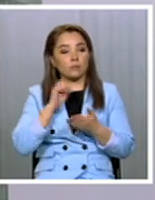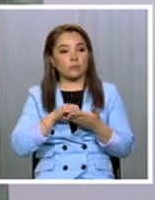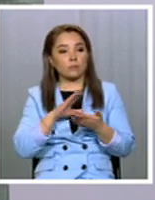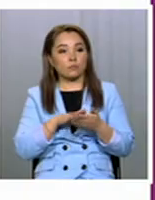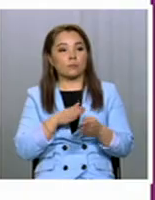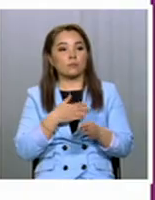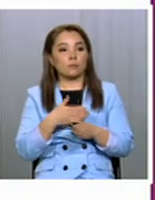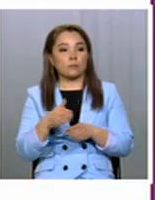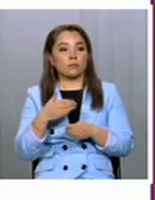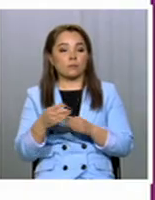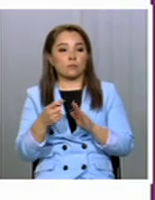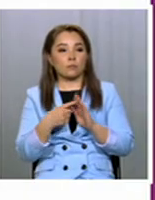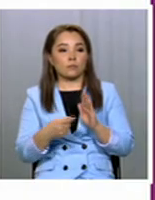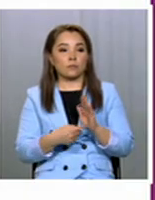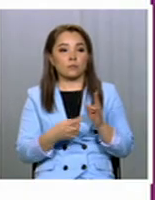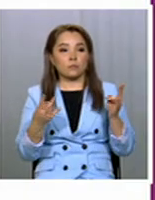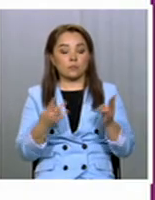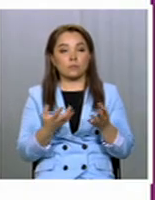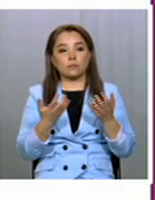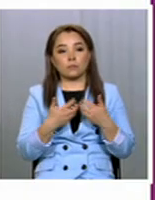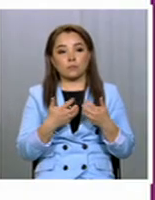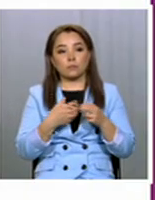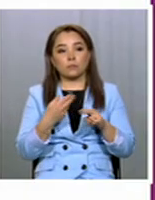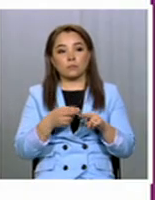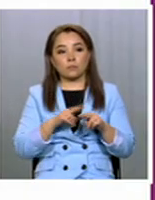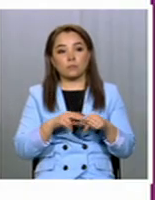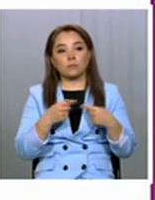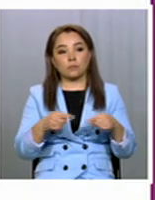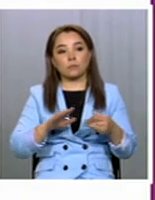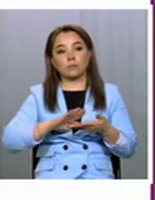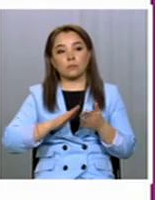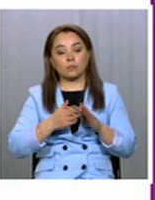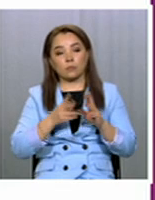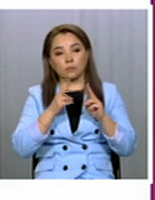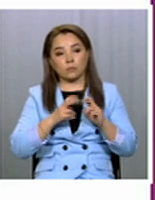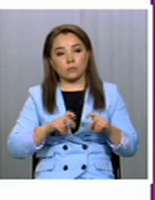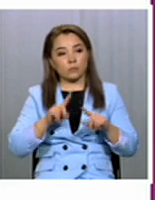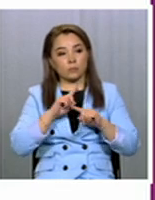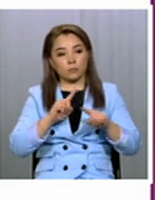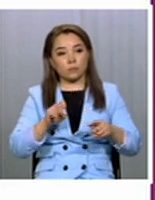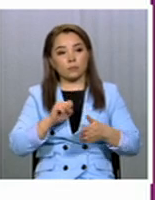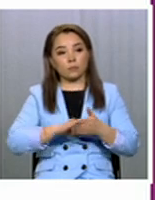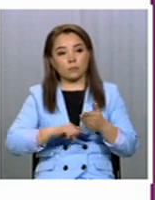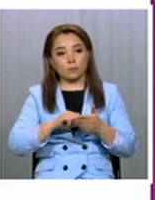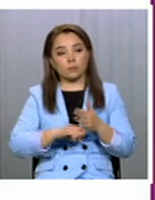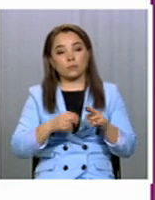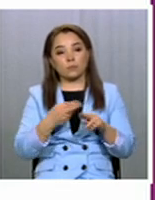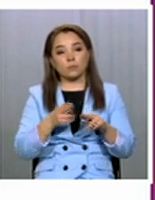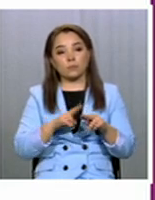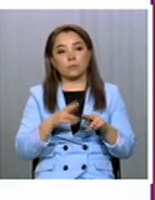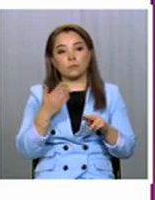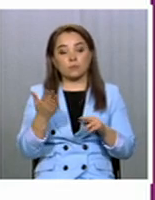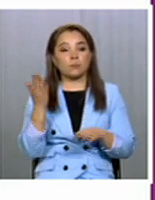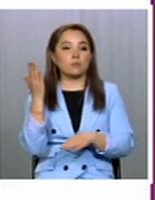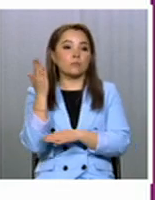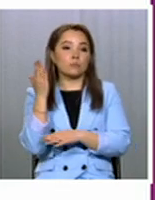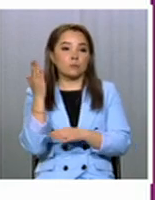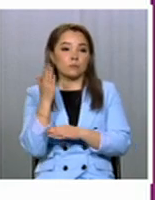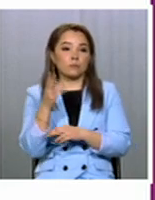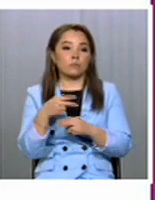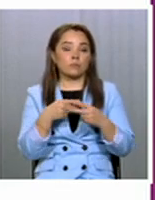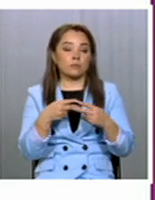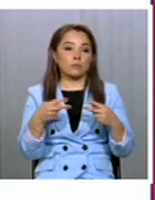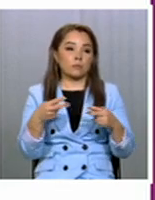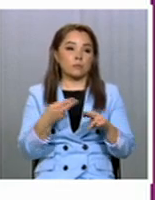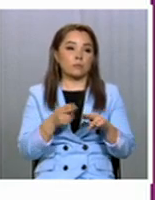керек. Есепте бұдан басқа жағдай қарастырылмайды, себебі ағашты тең бөліктерге